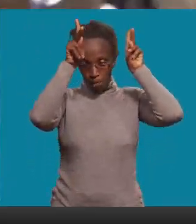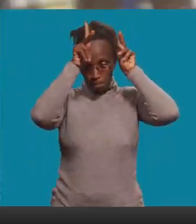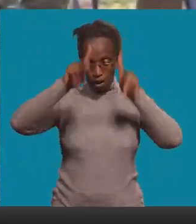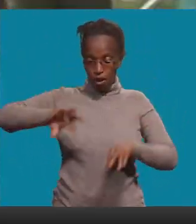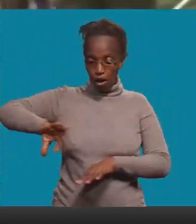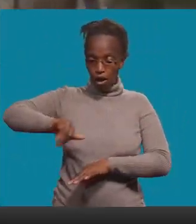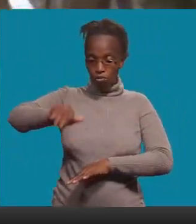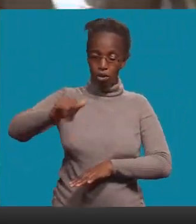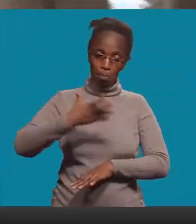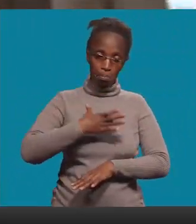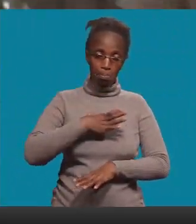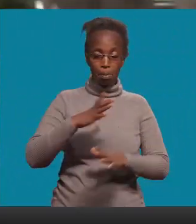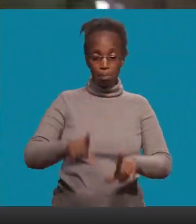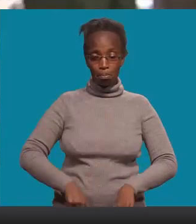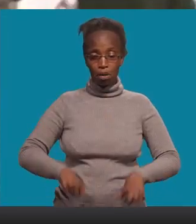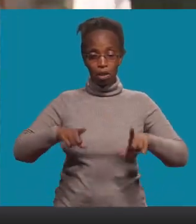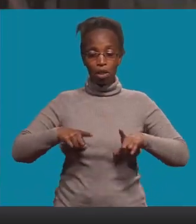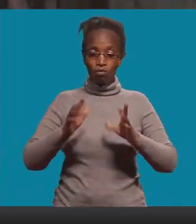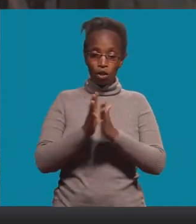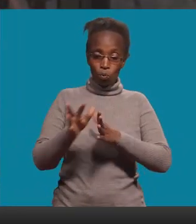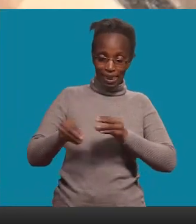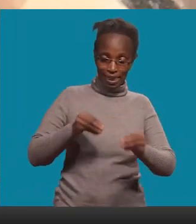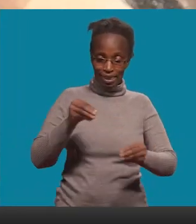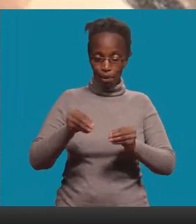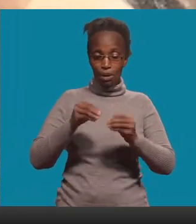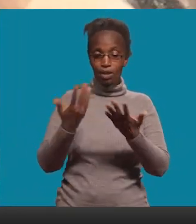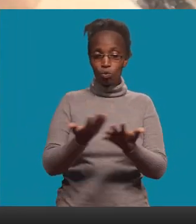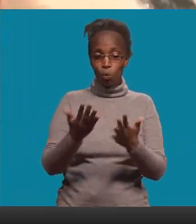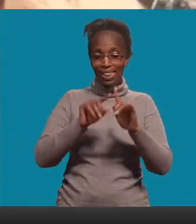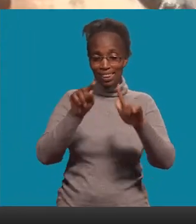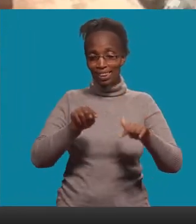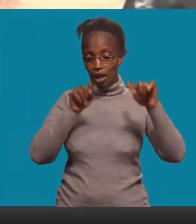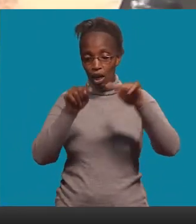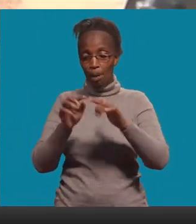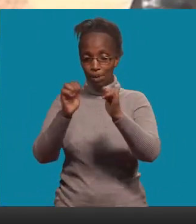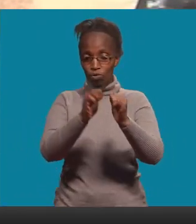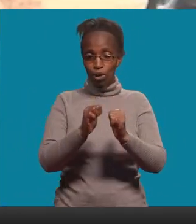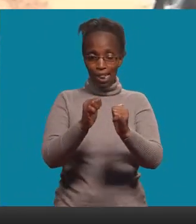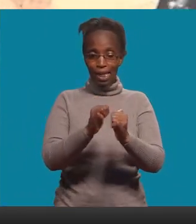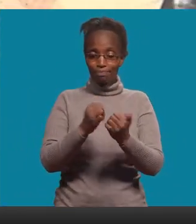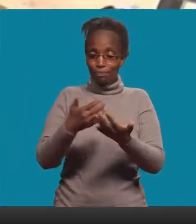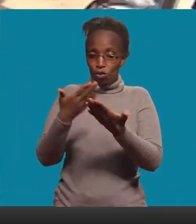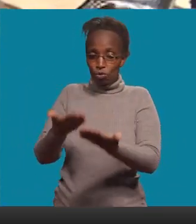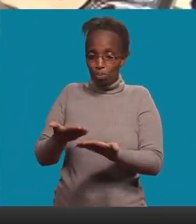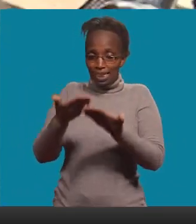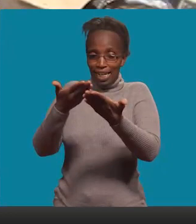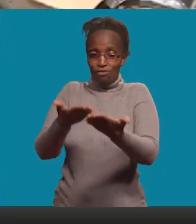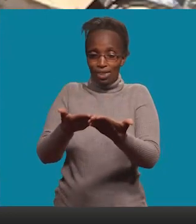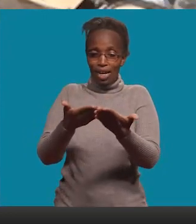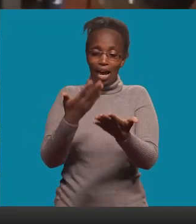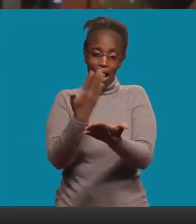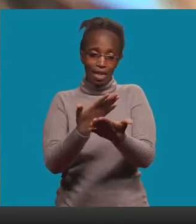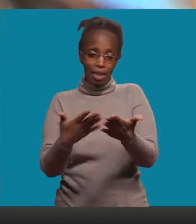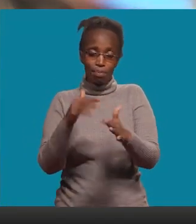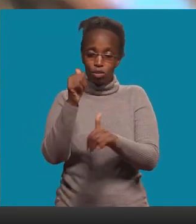kaunti ya Kakamega. Wakenya wanaoishi na ulemavu wakikongamana hapa kupokea vifaa maalum vya kuwasaidia kufanya kazi